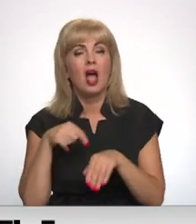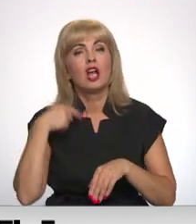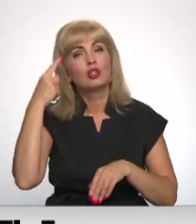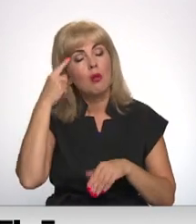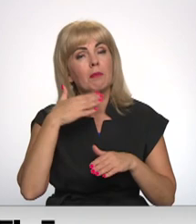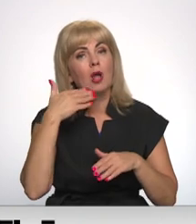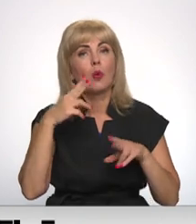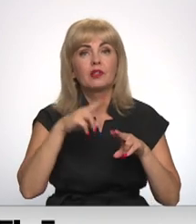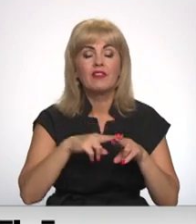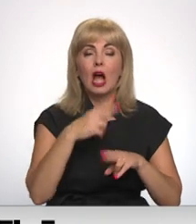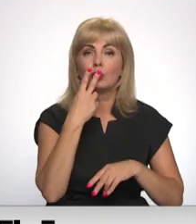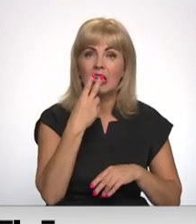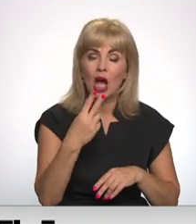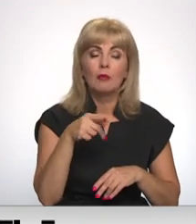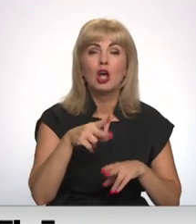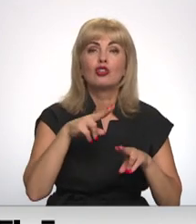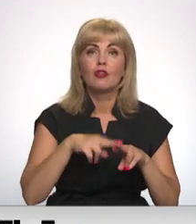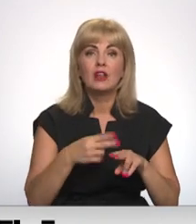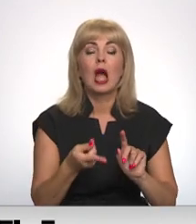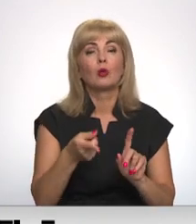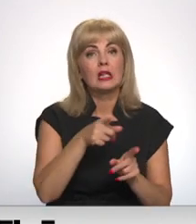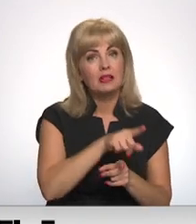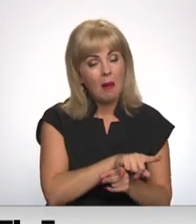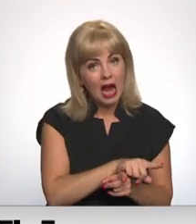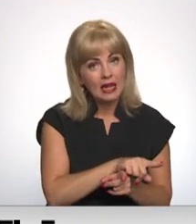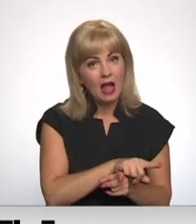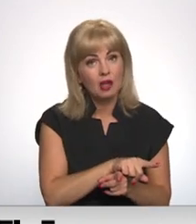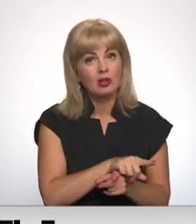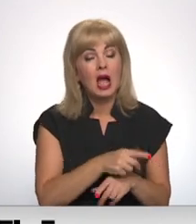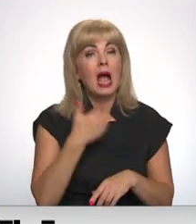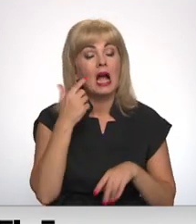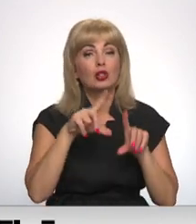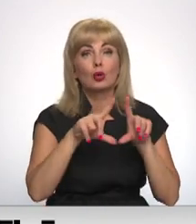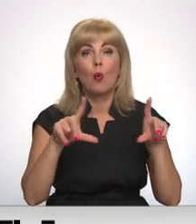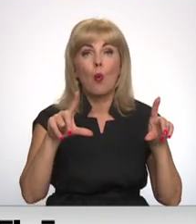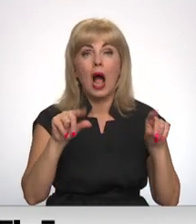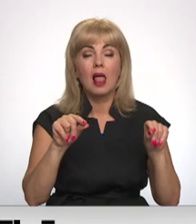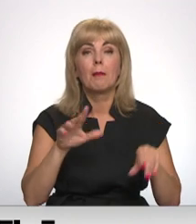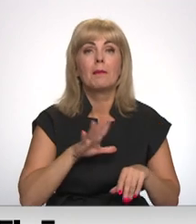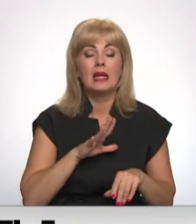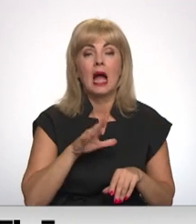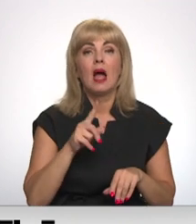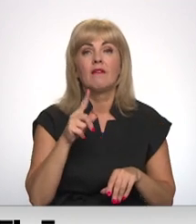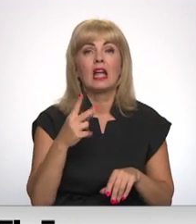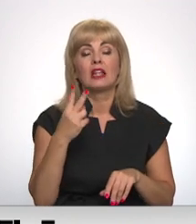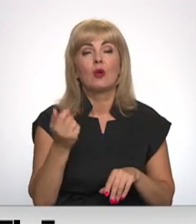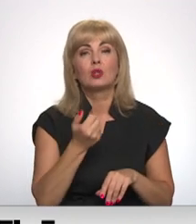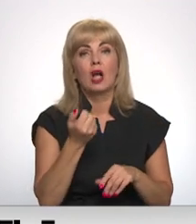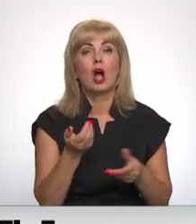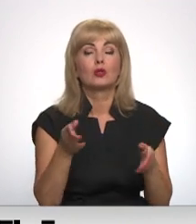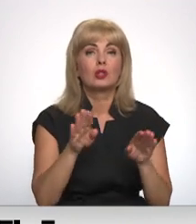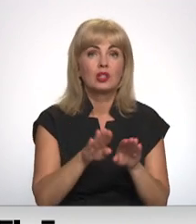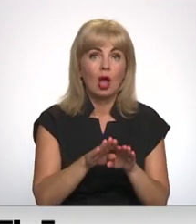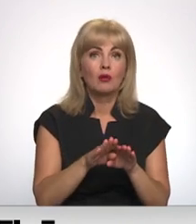daudzās vietās ieraugam, kā šī vieta izmainās, kad skola ir bijusi jau gadu divus ciet un